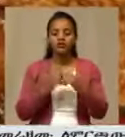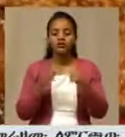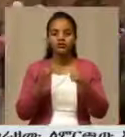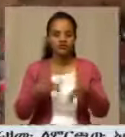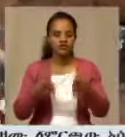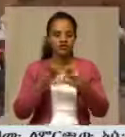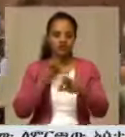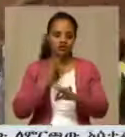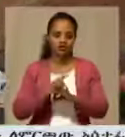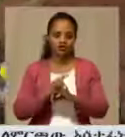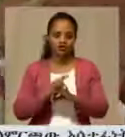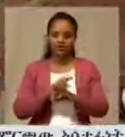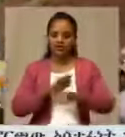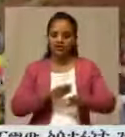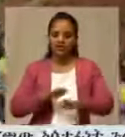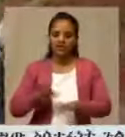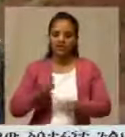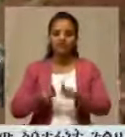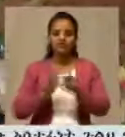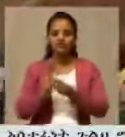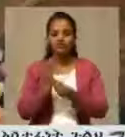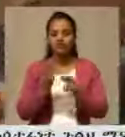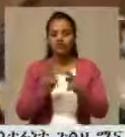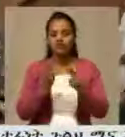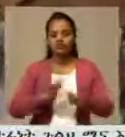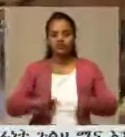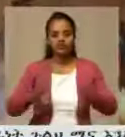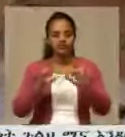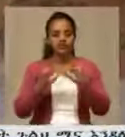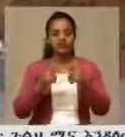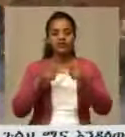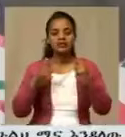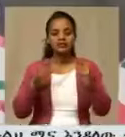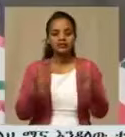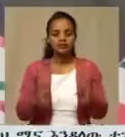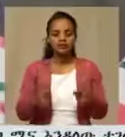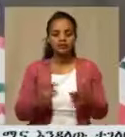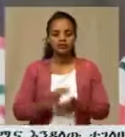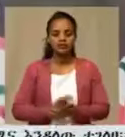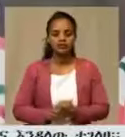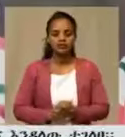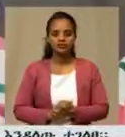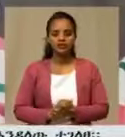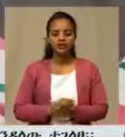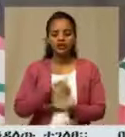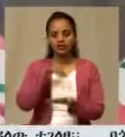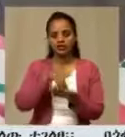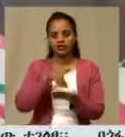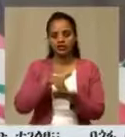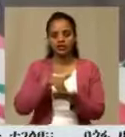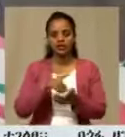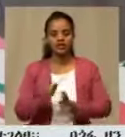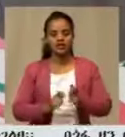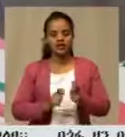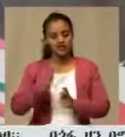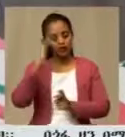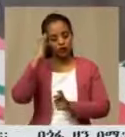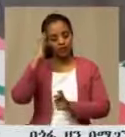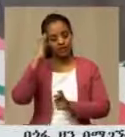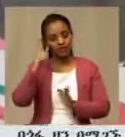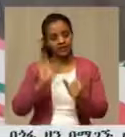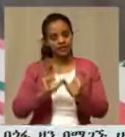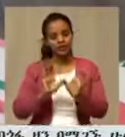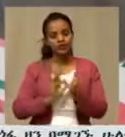ነው። የተረጋጋ የህዝቡ ሁኔታ በጣም ወሳኝ ነው። ትልቁ ከከተማ አስተዳደር እውቅና ጋር ቁጥር